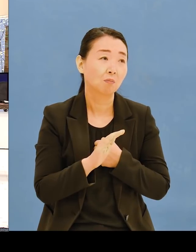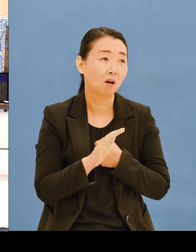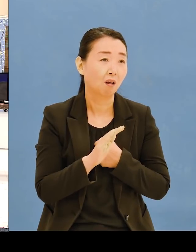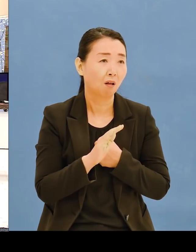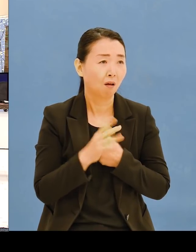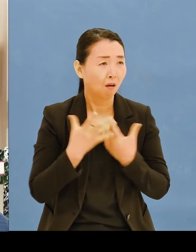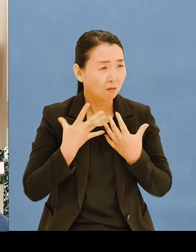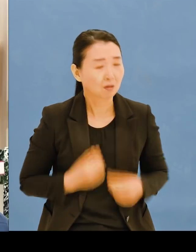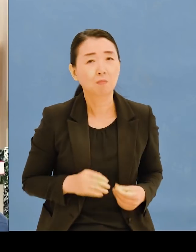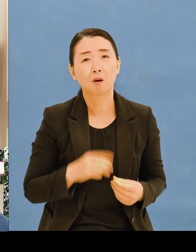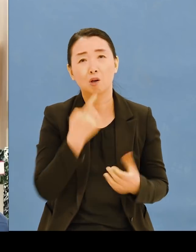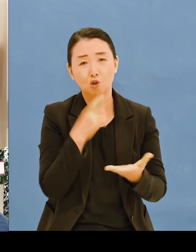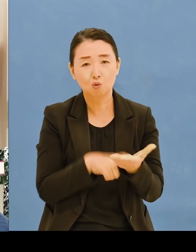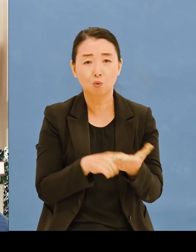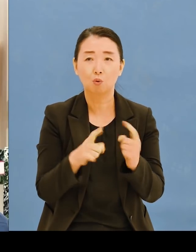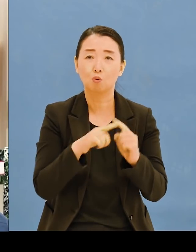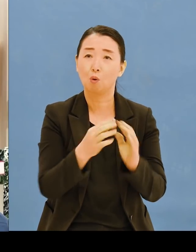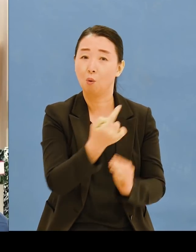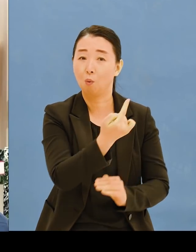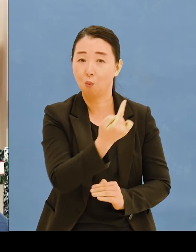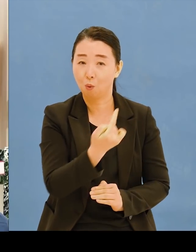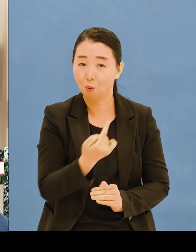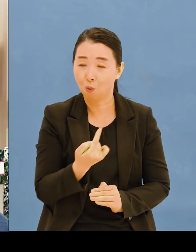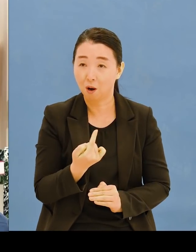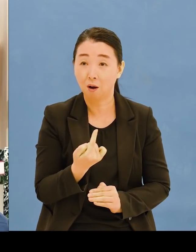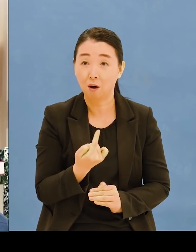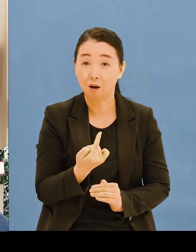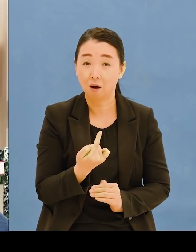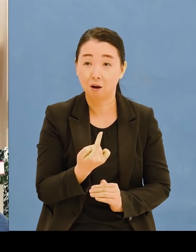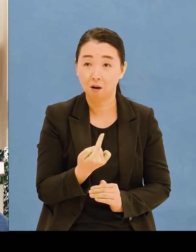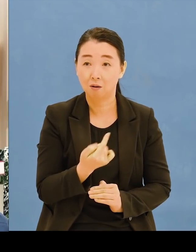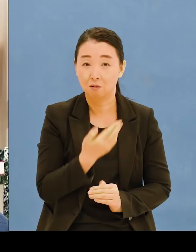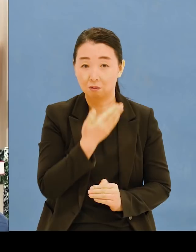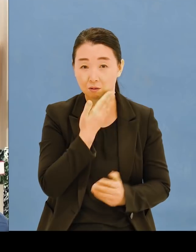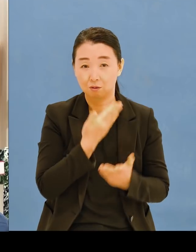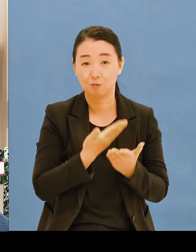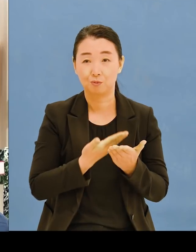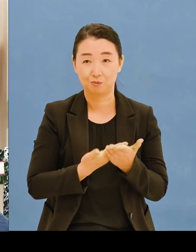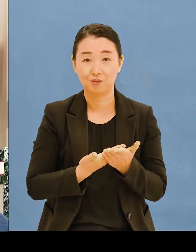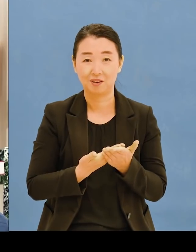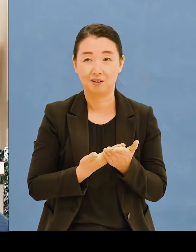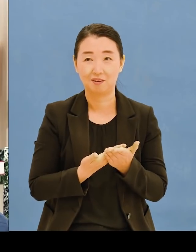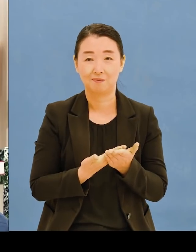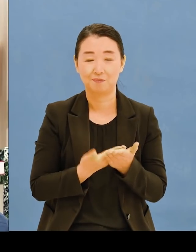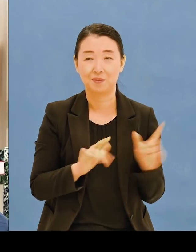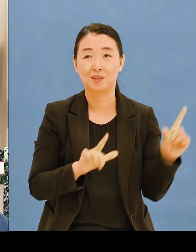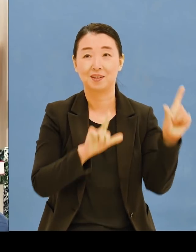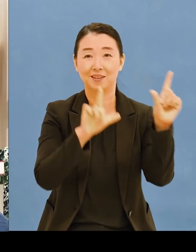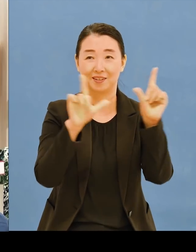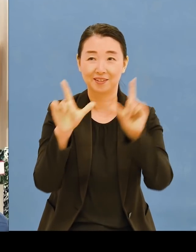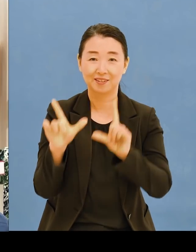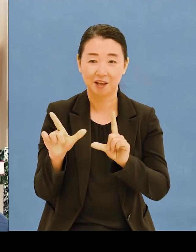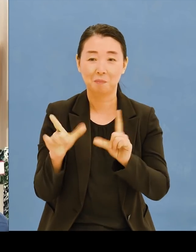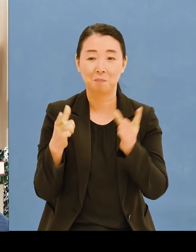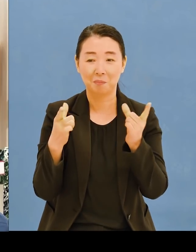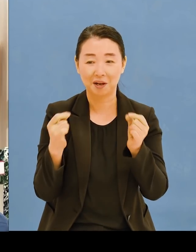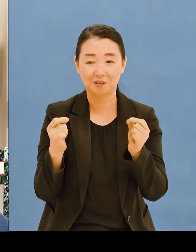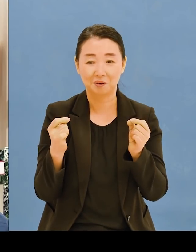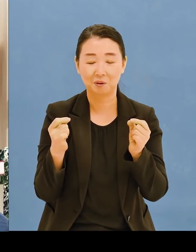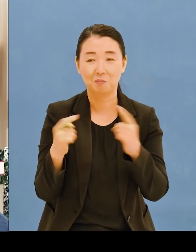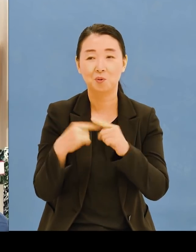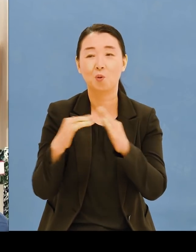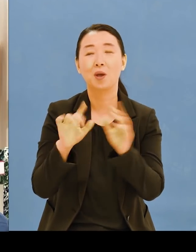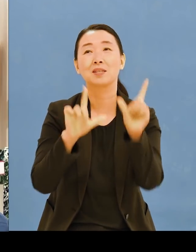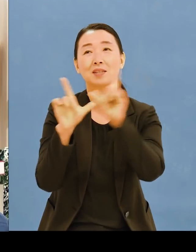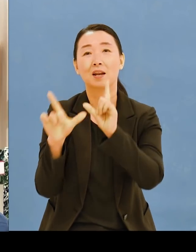넘어지고 그렇죠. 교회 와서는 너무 거룩해요. 너무 귀한 그런 삶을 교회에서는 사는데 네.